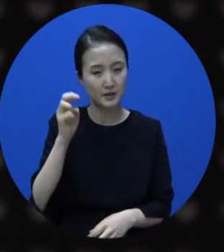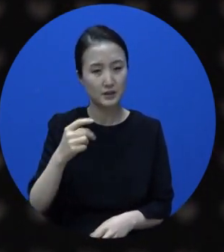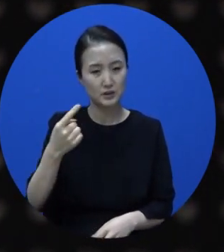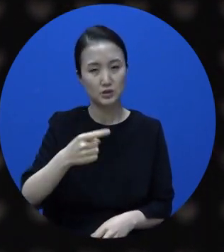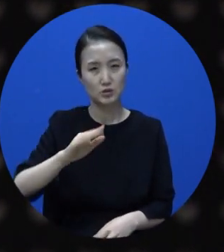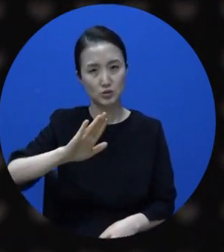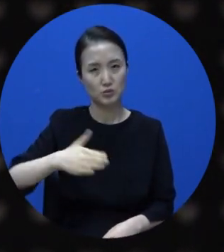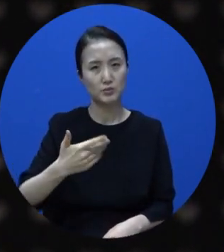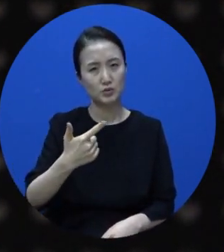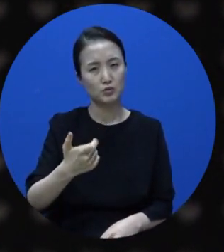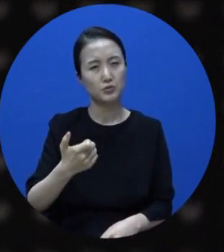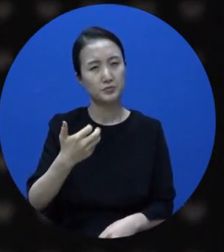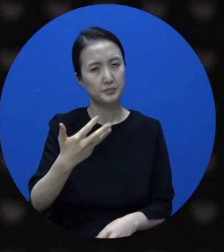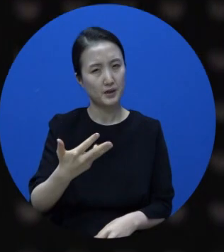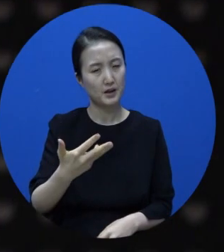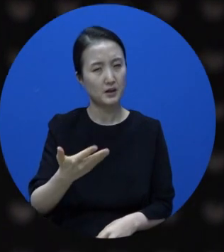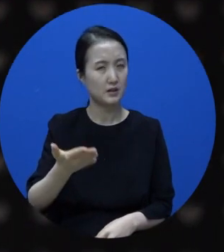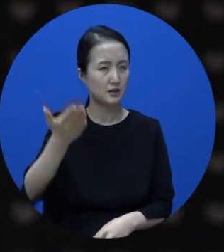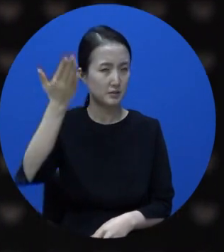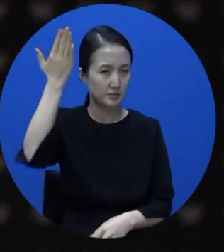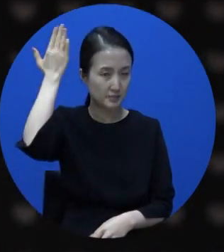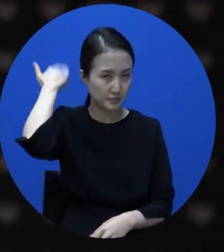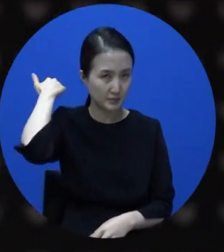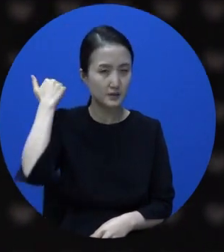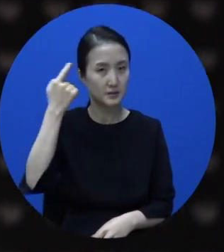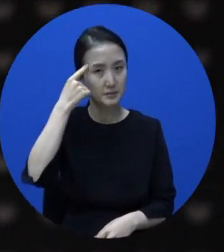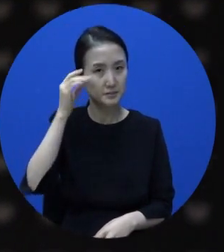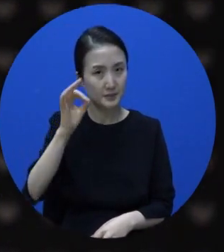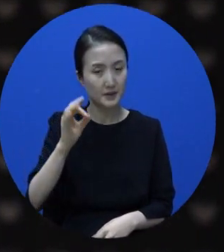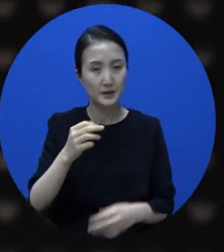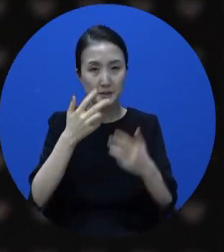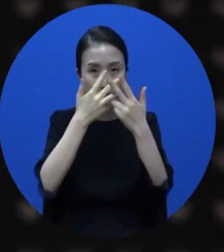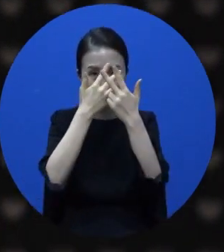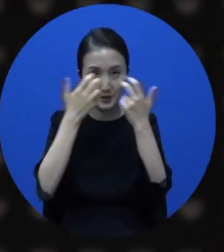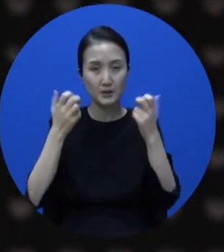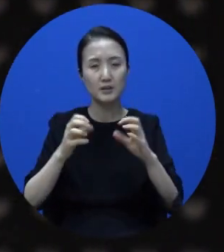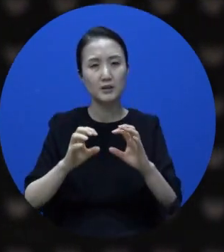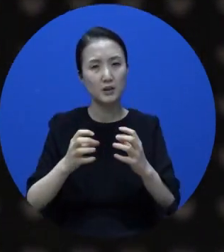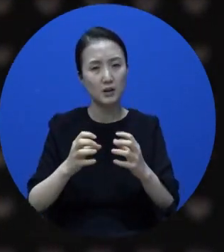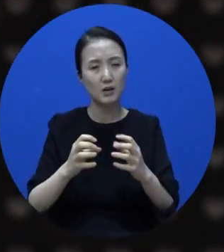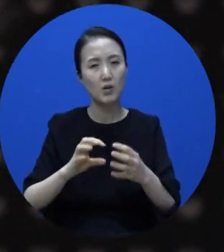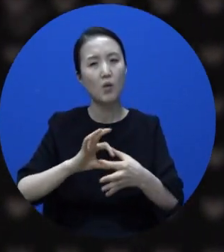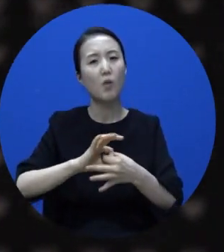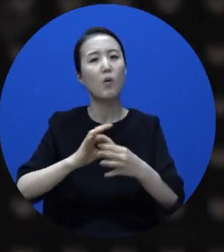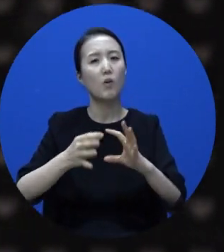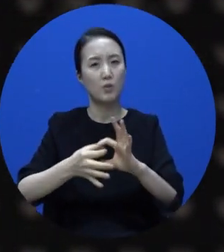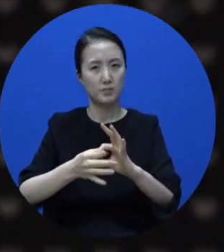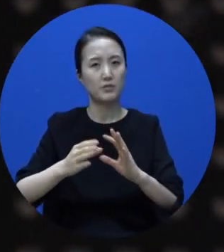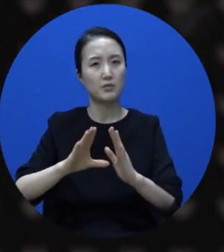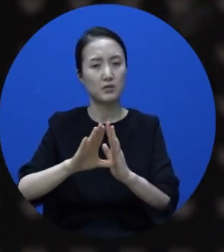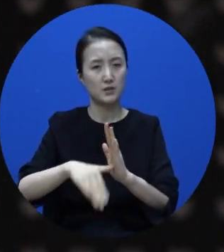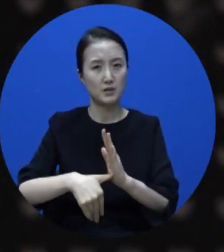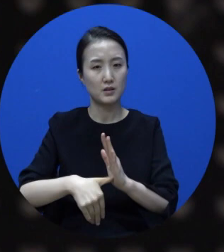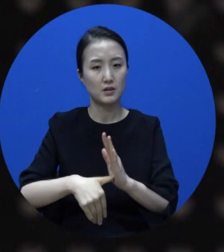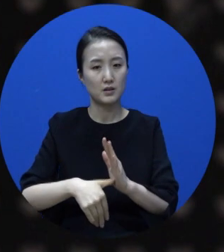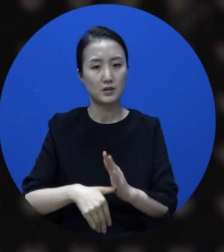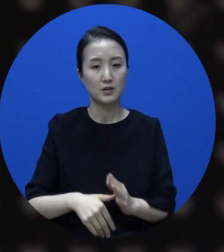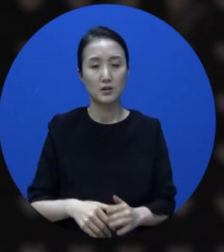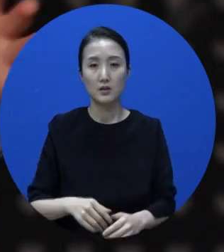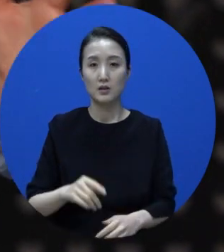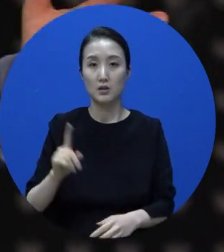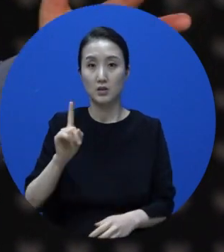다 그래서 1968년 으로 돌아가 봅니다 당시 멕시코 올림픽 당시 입니다